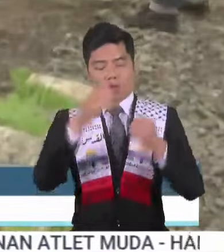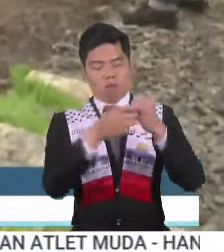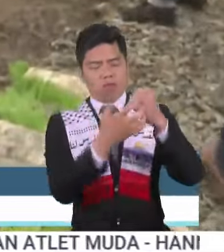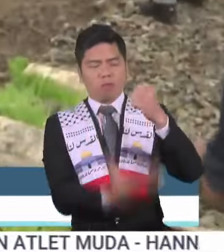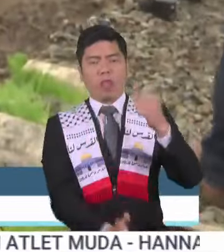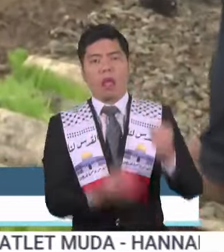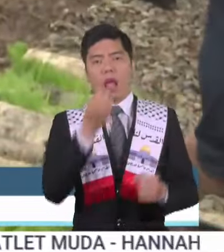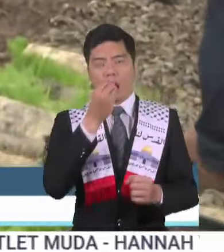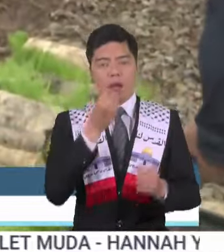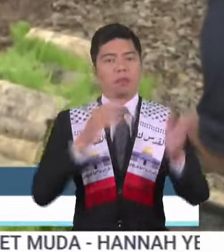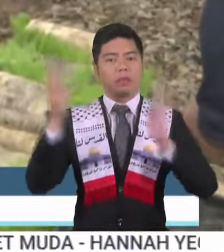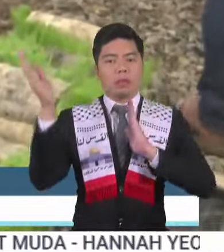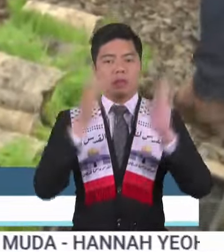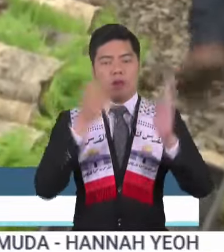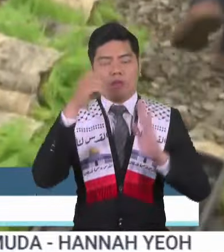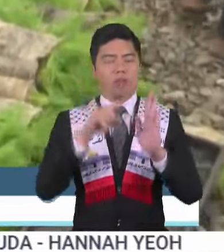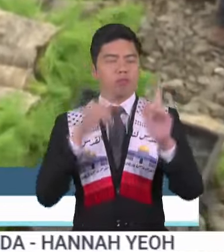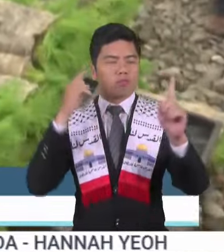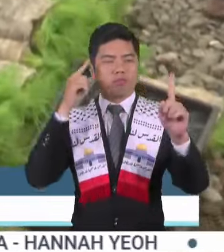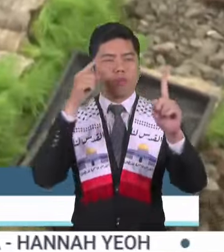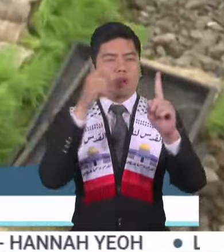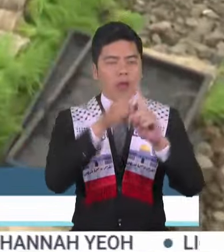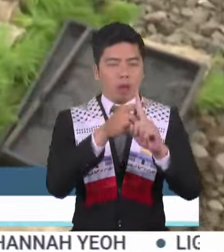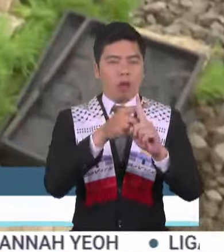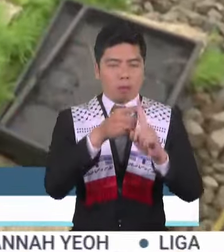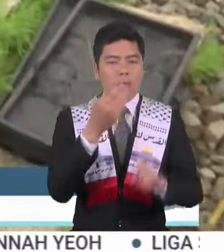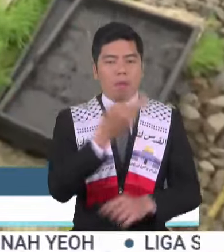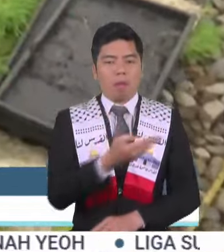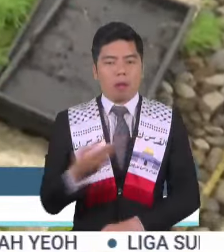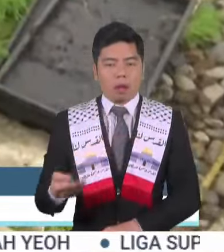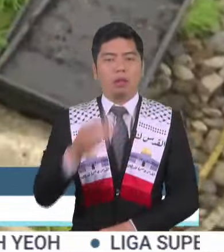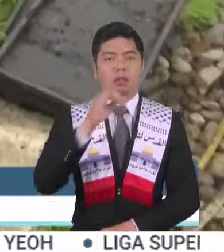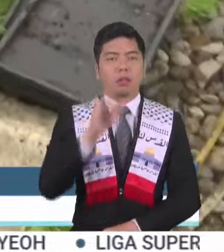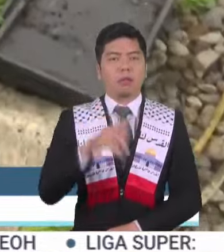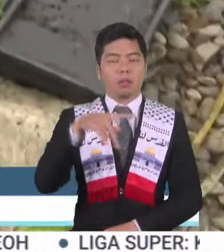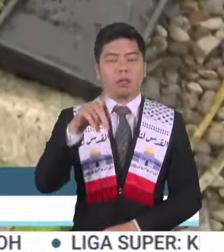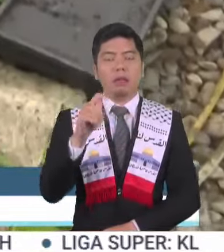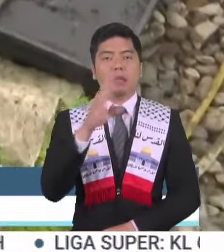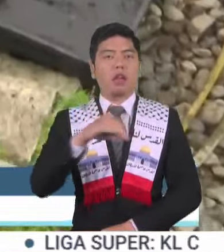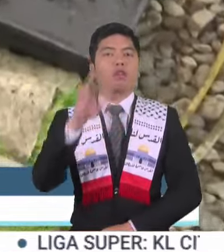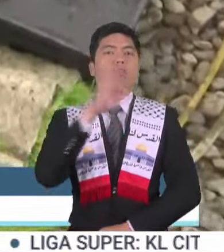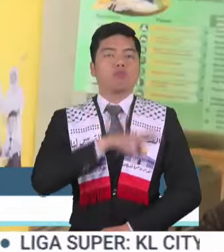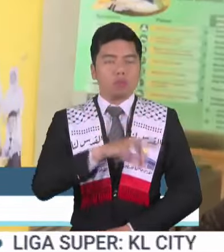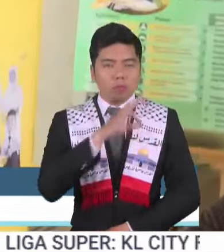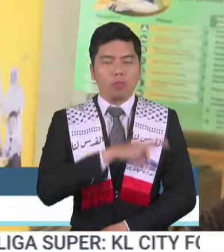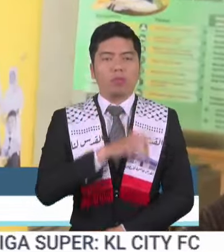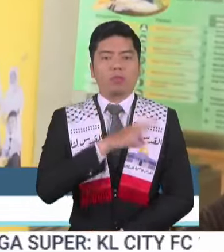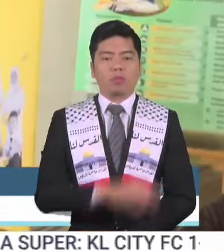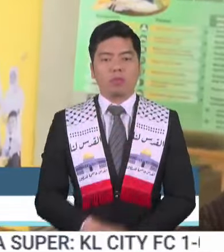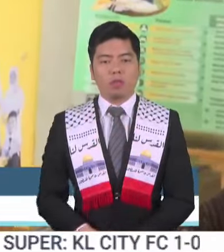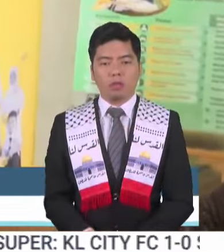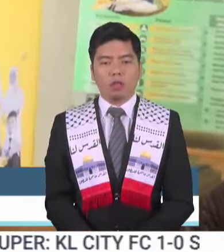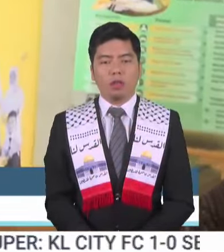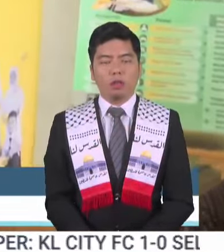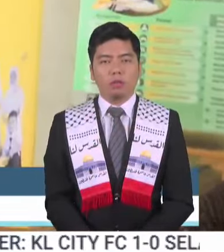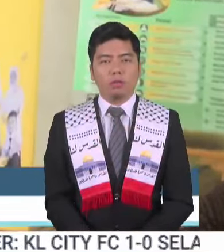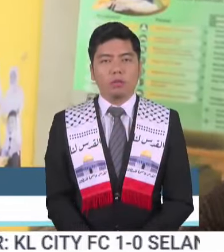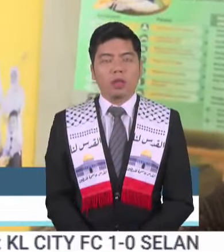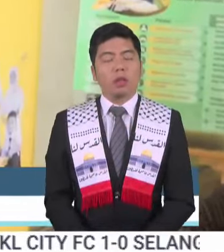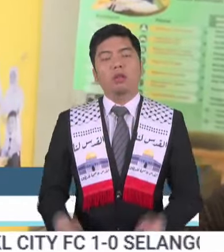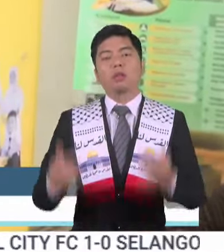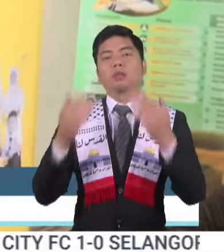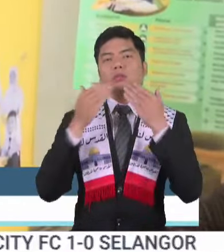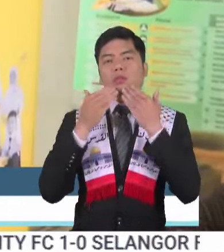keterjaminan makanan negara ke arah peningkatan produktiviti dan menjana pendapatan. Mengucapkan ribuan terima